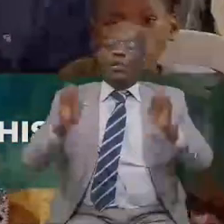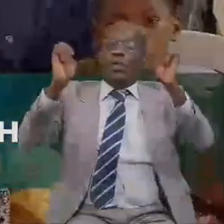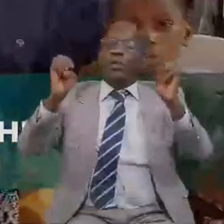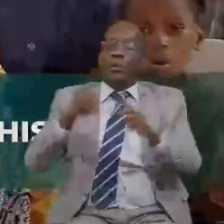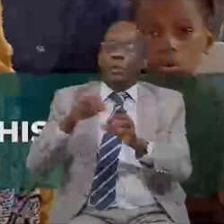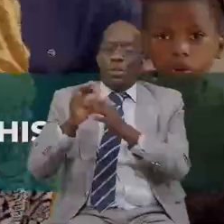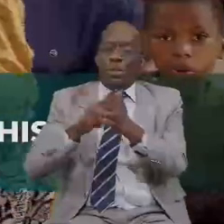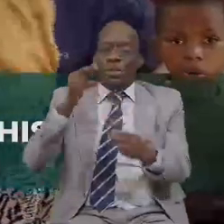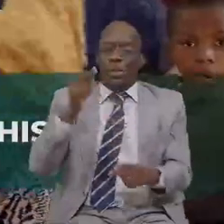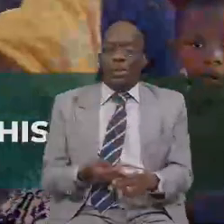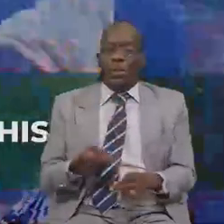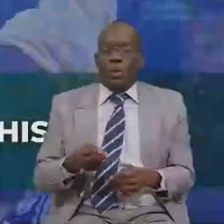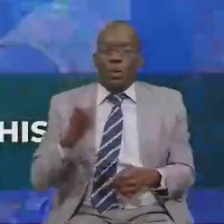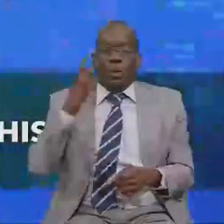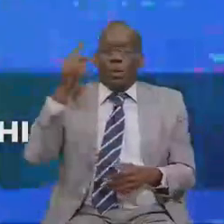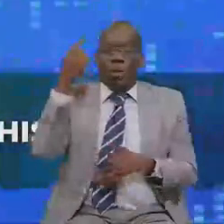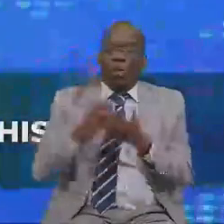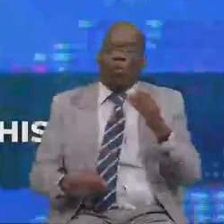Voilà ce qu'il fera quand il viendra.